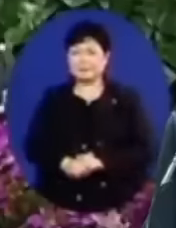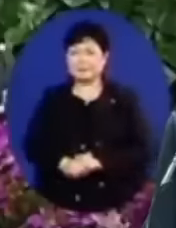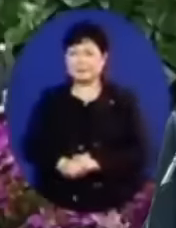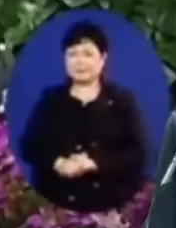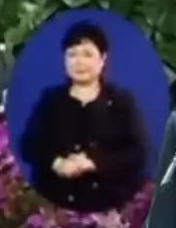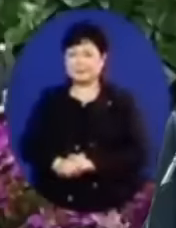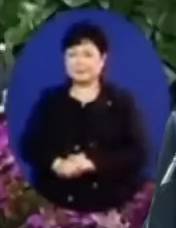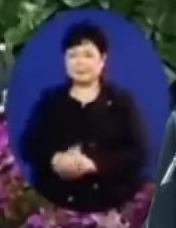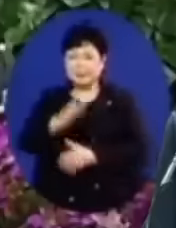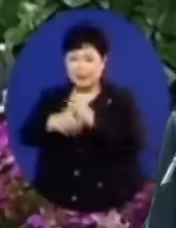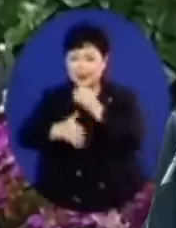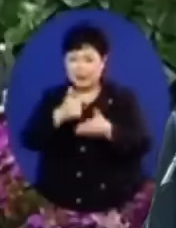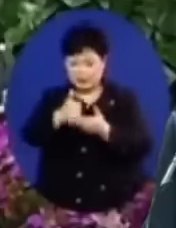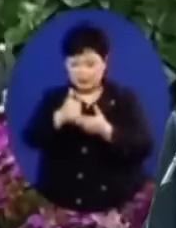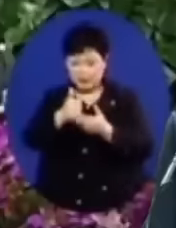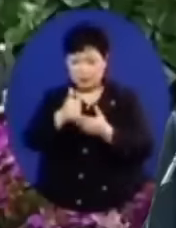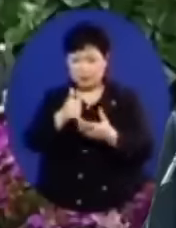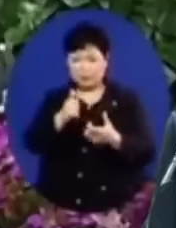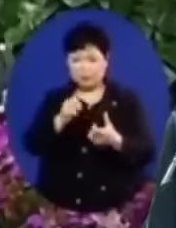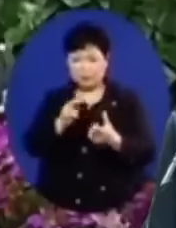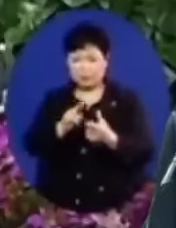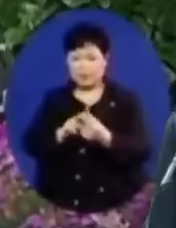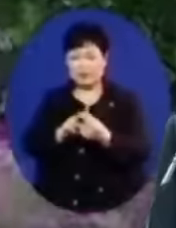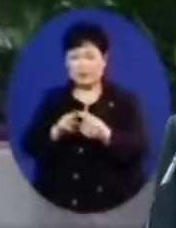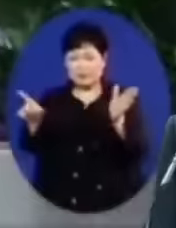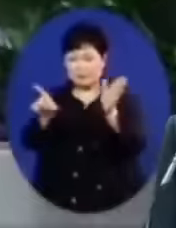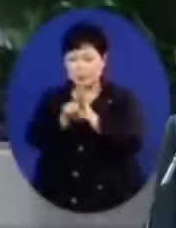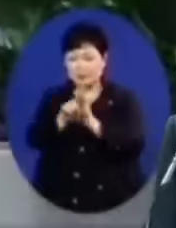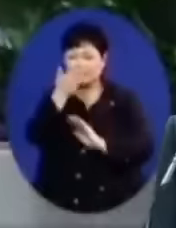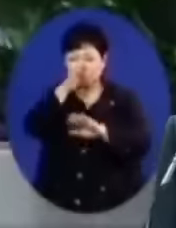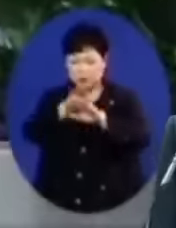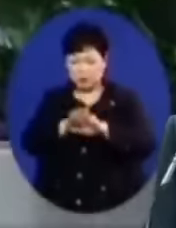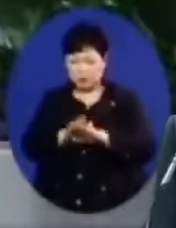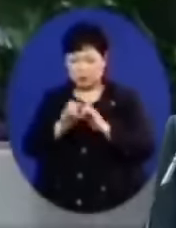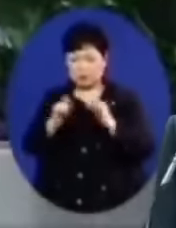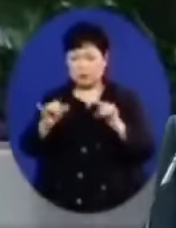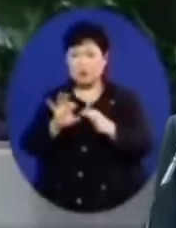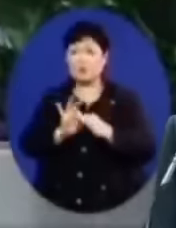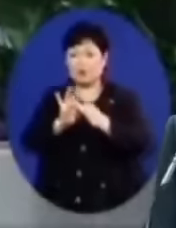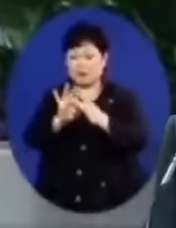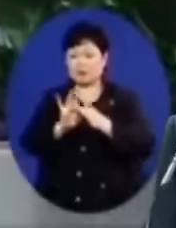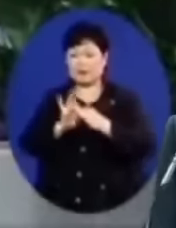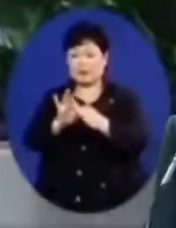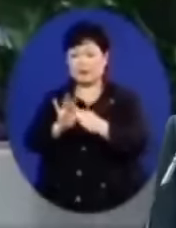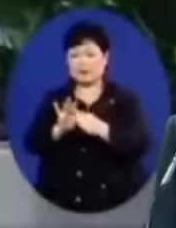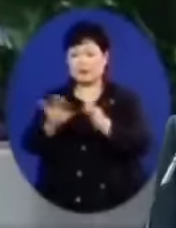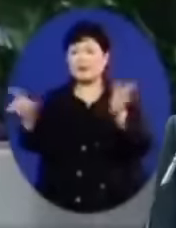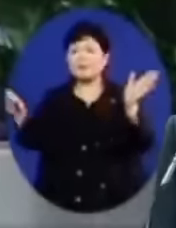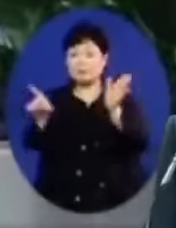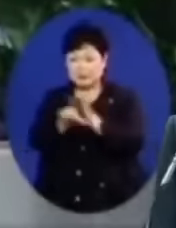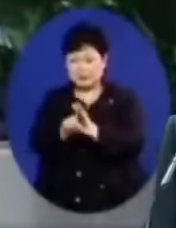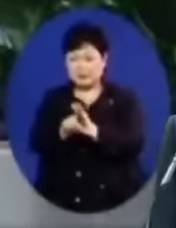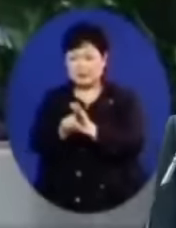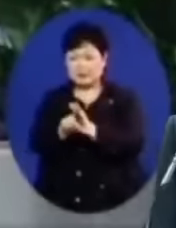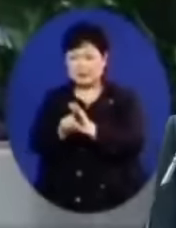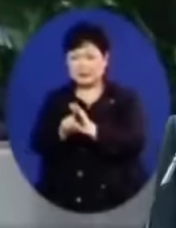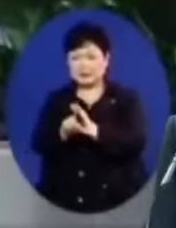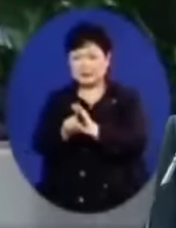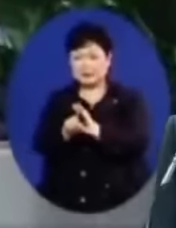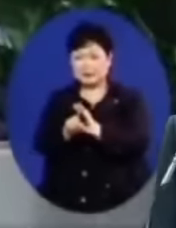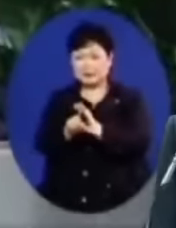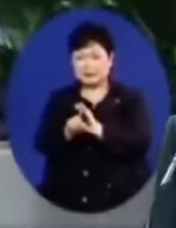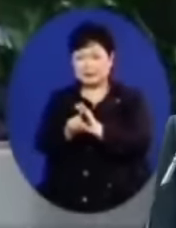우리 하나님과 믿는 성도들과의 관계는 믿음이